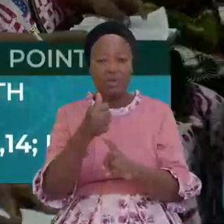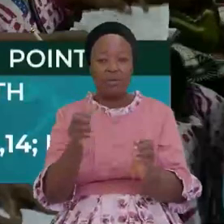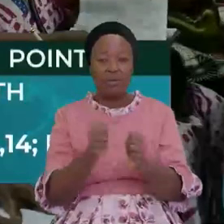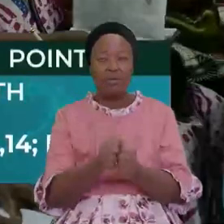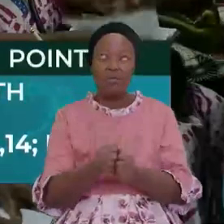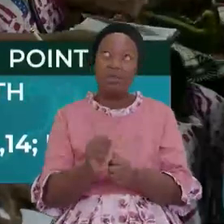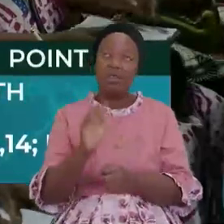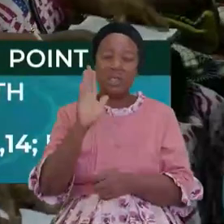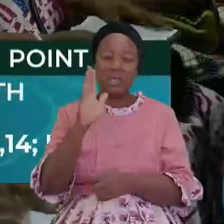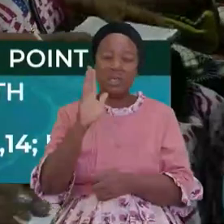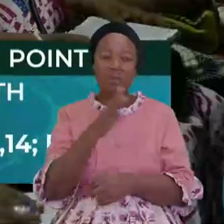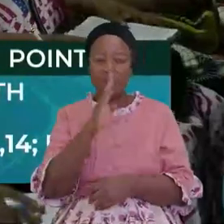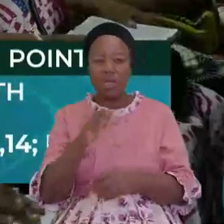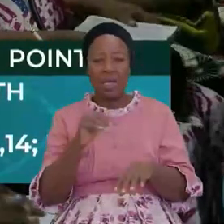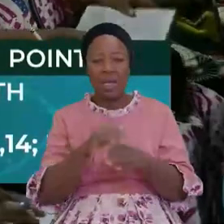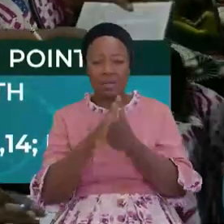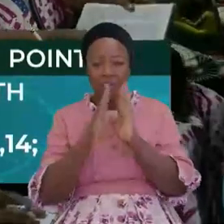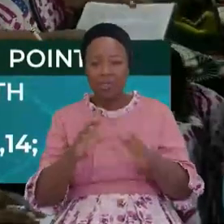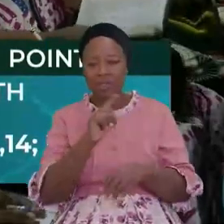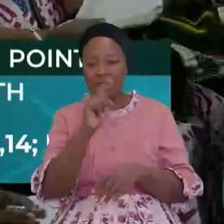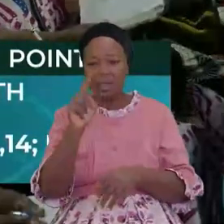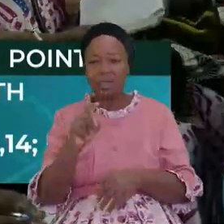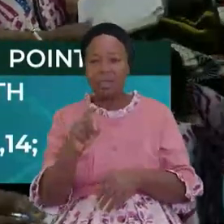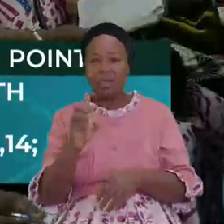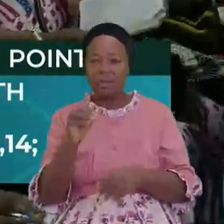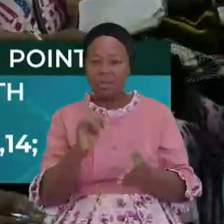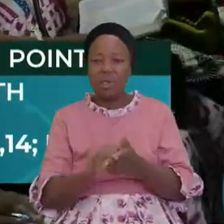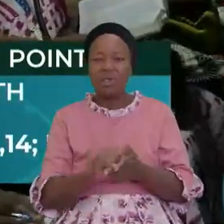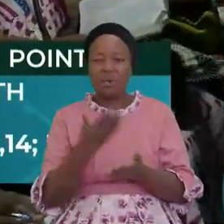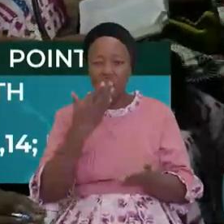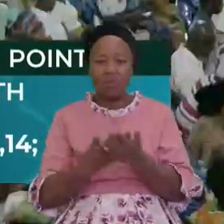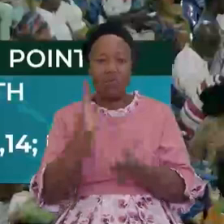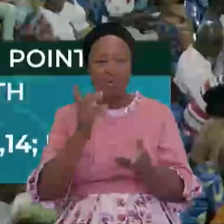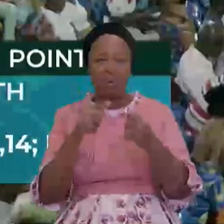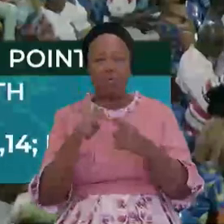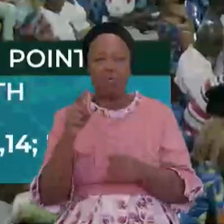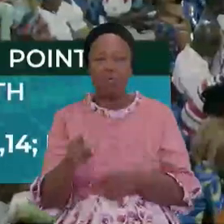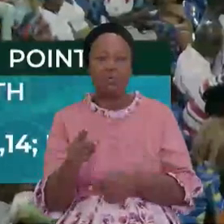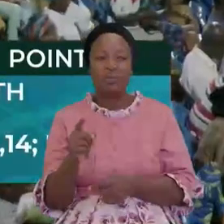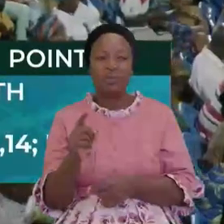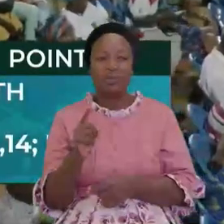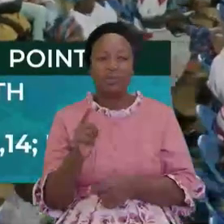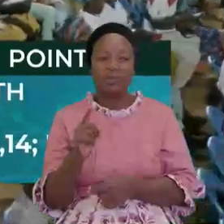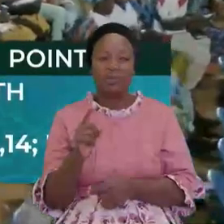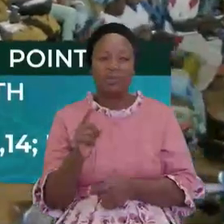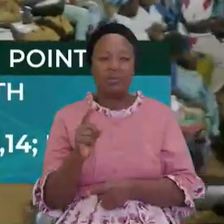Verset 21, lui second. Attache-toi donc à Dieu et tu auras la paix.